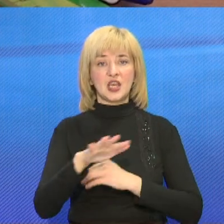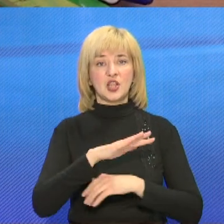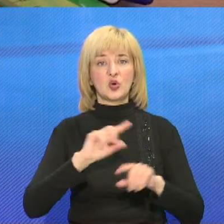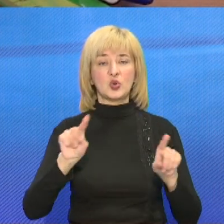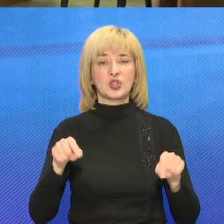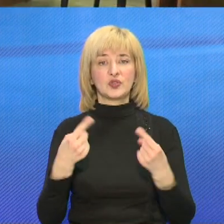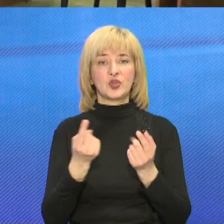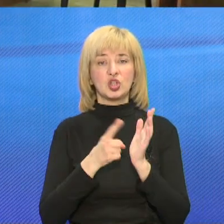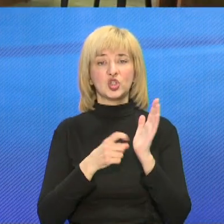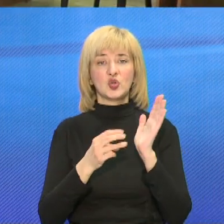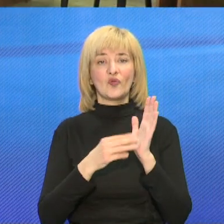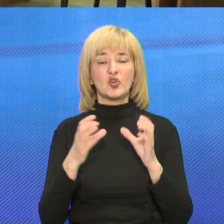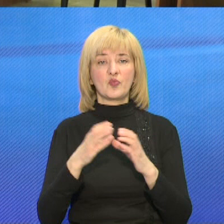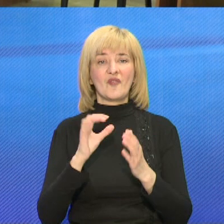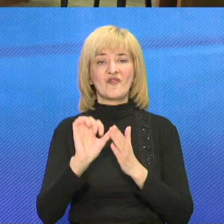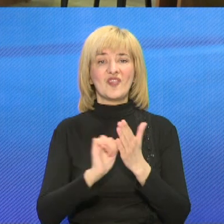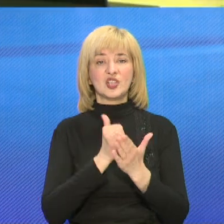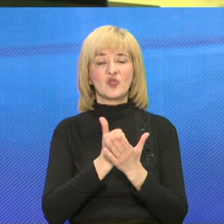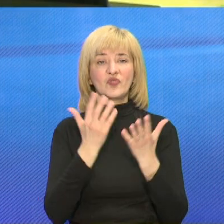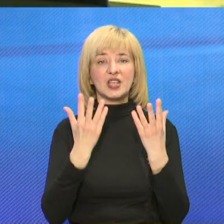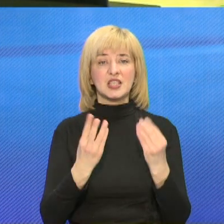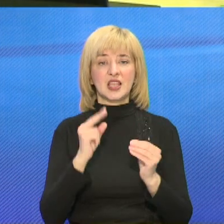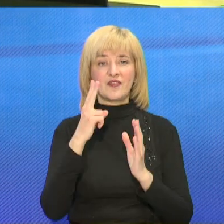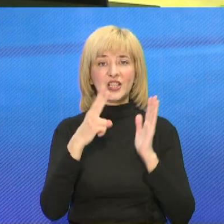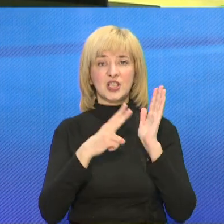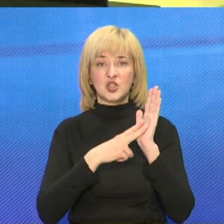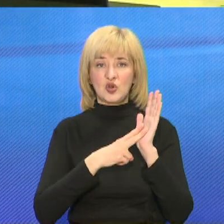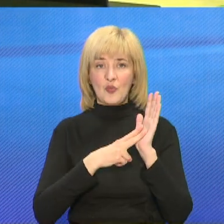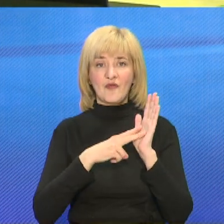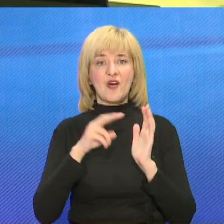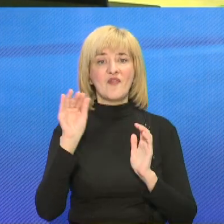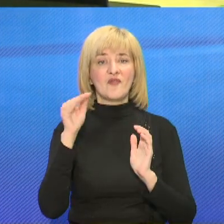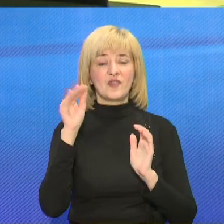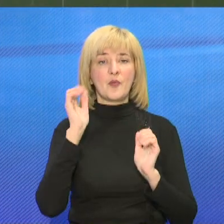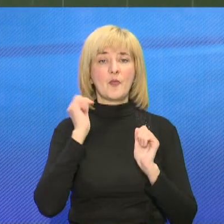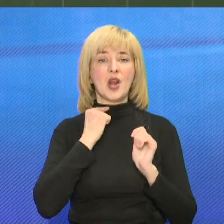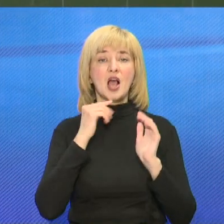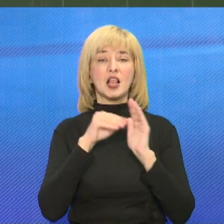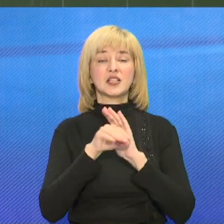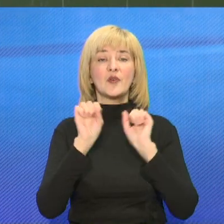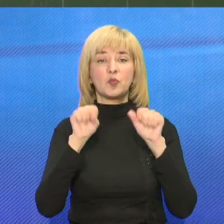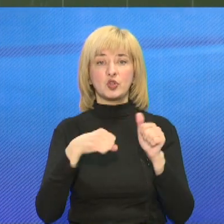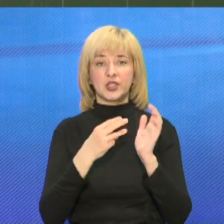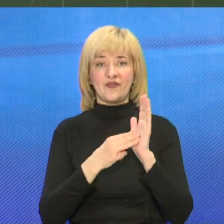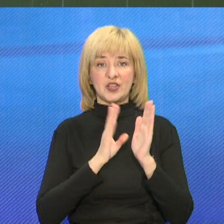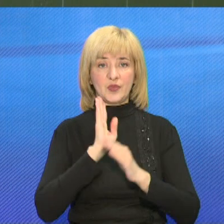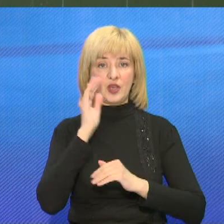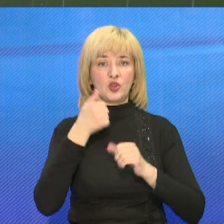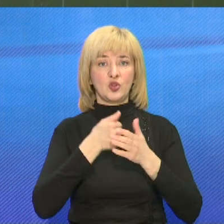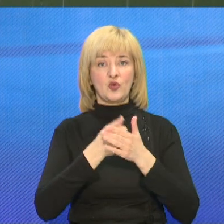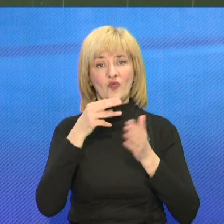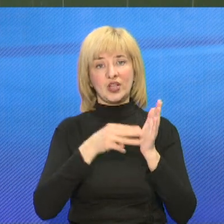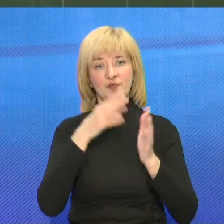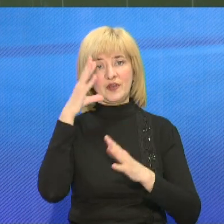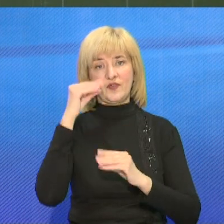608 участков. У основный же день референдуму, 27 лютого, проголосовать можно будет с 8 раницы до 8 годин